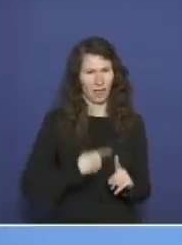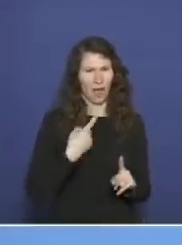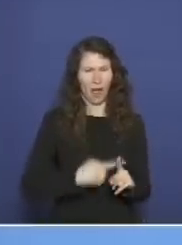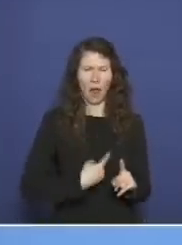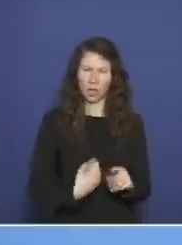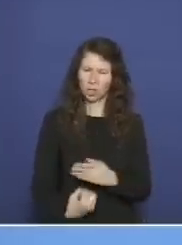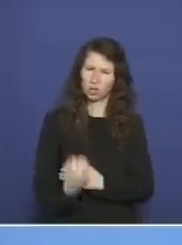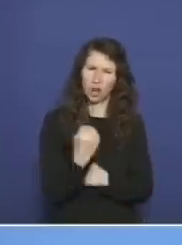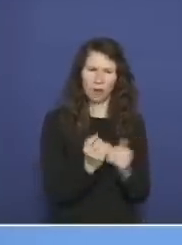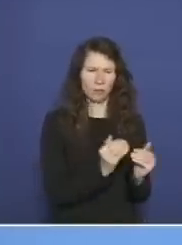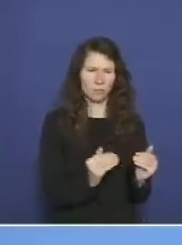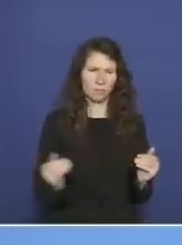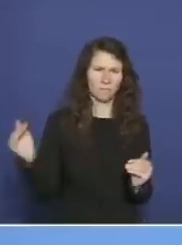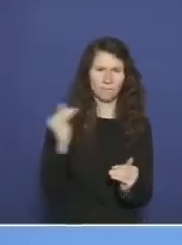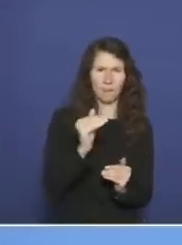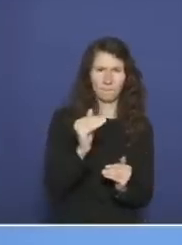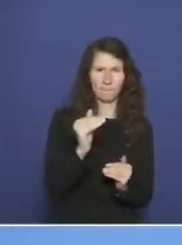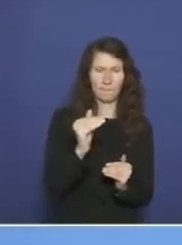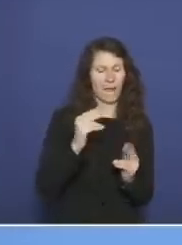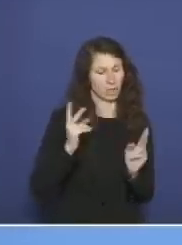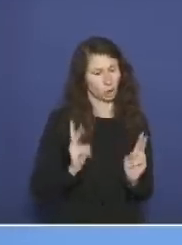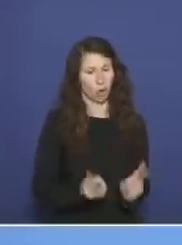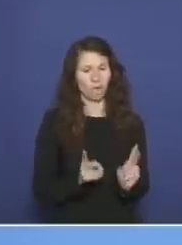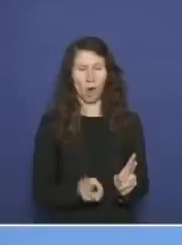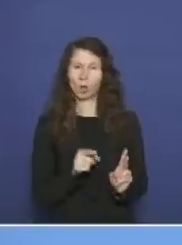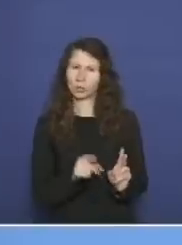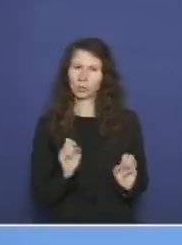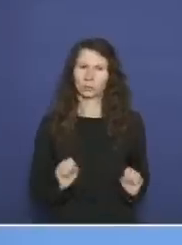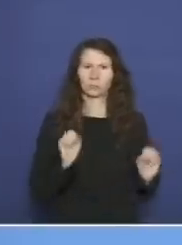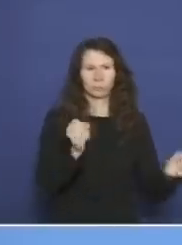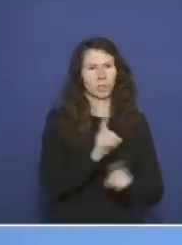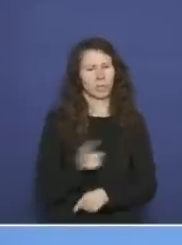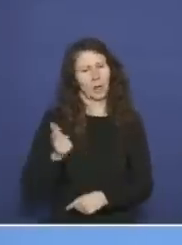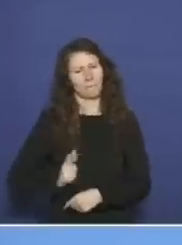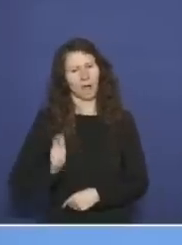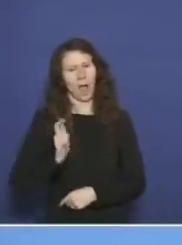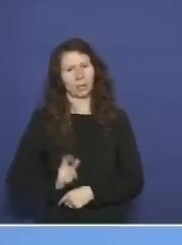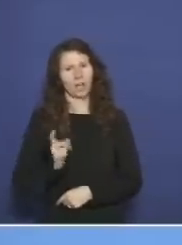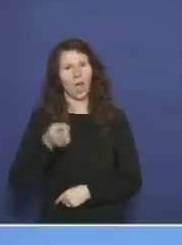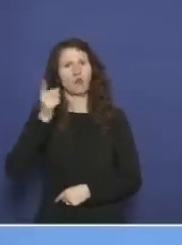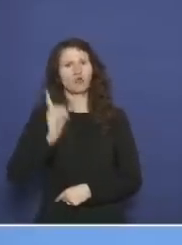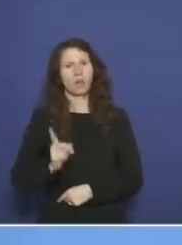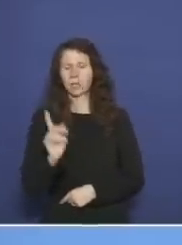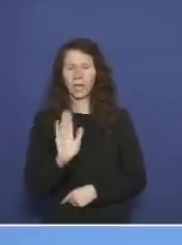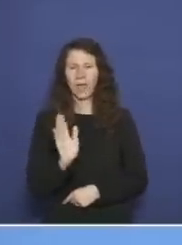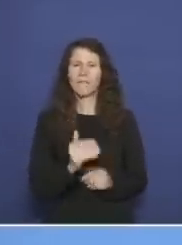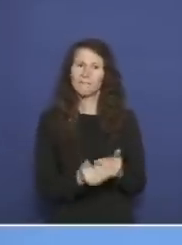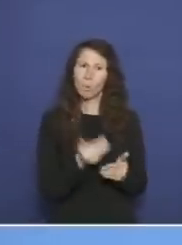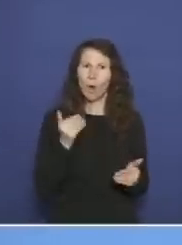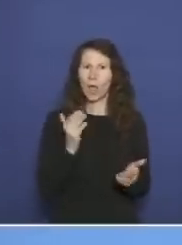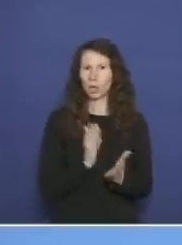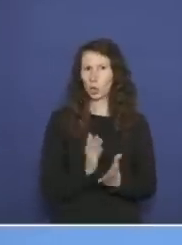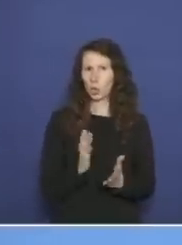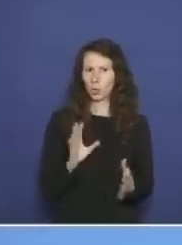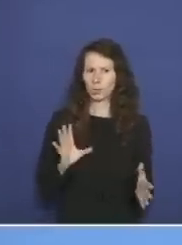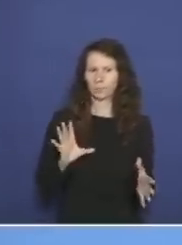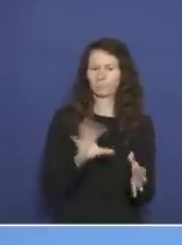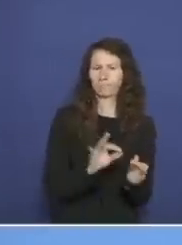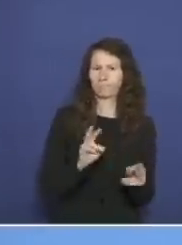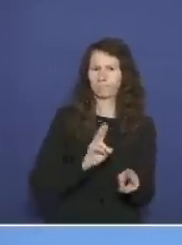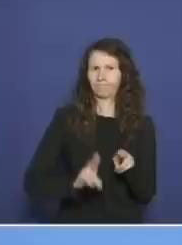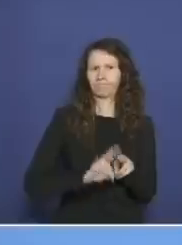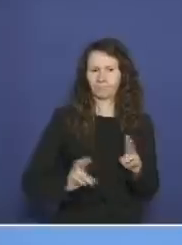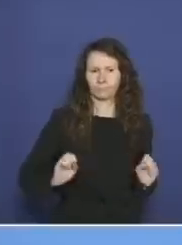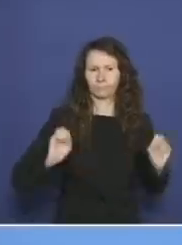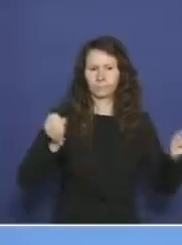stark steigende Zahlen gibt, dann sofort und nicht erst wieder bei 100, sondern idealerweise dann viel früher so